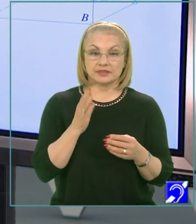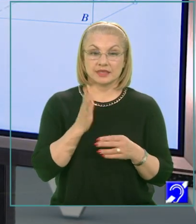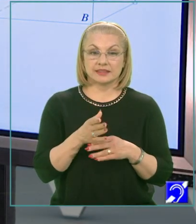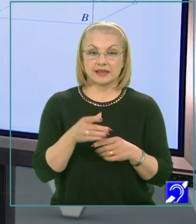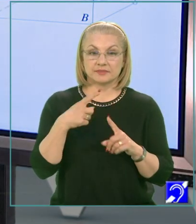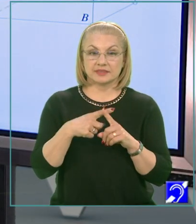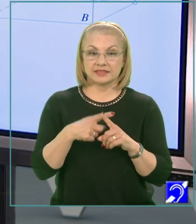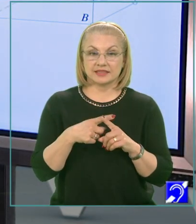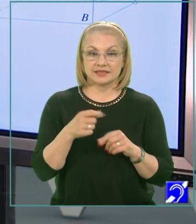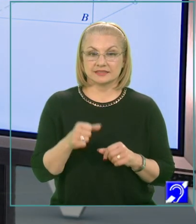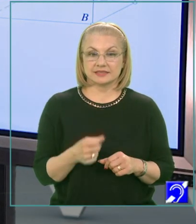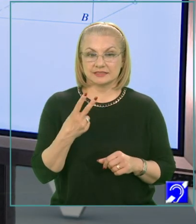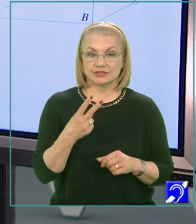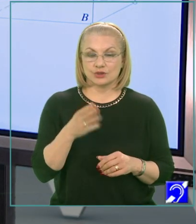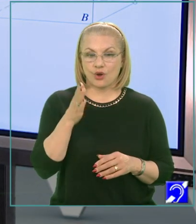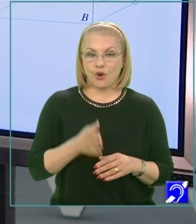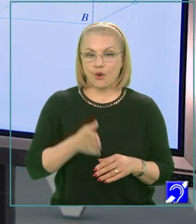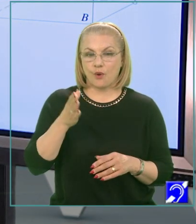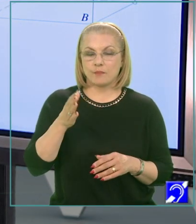două plane.